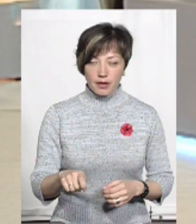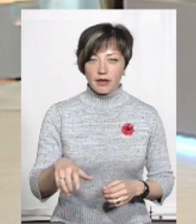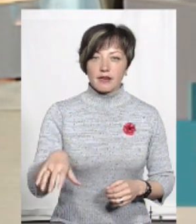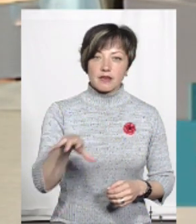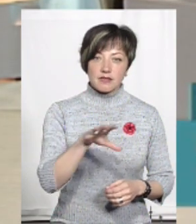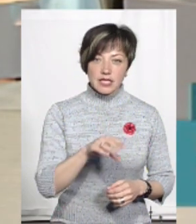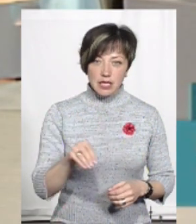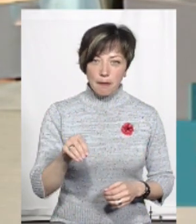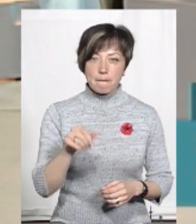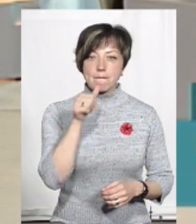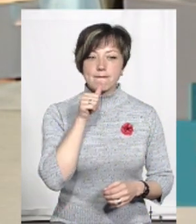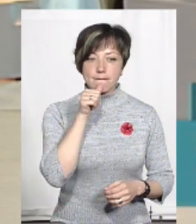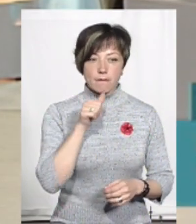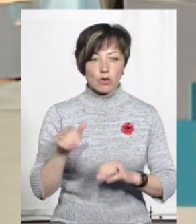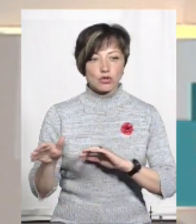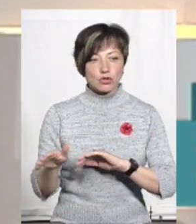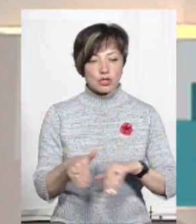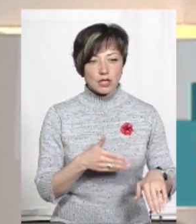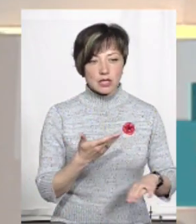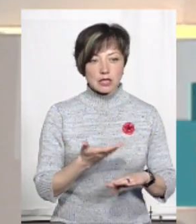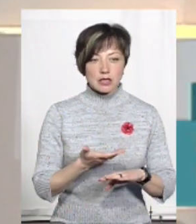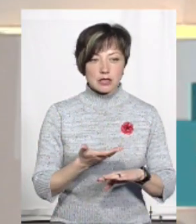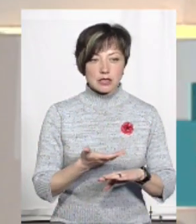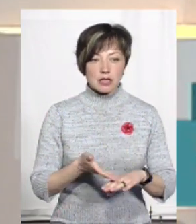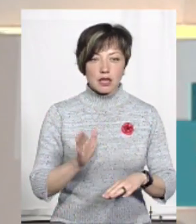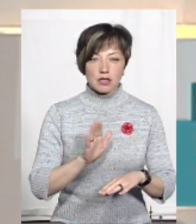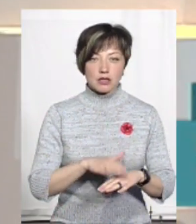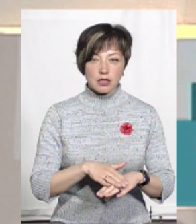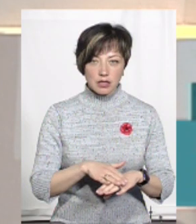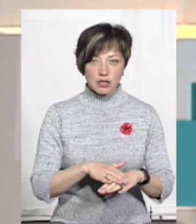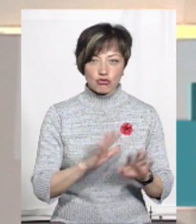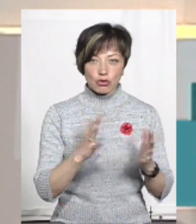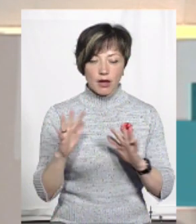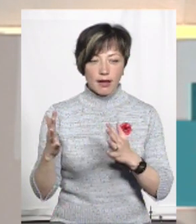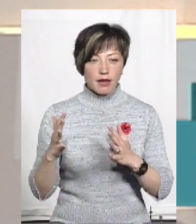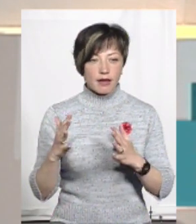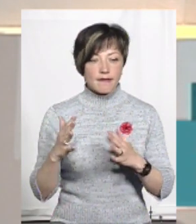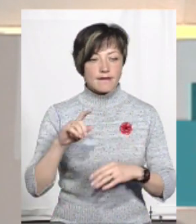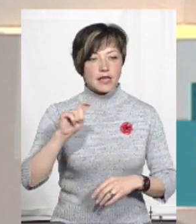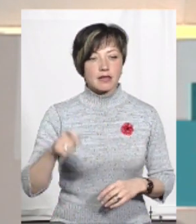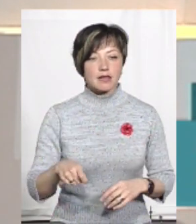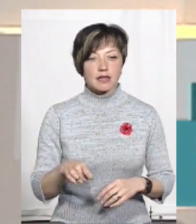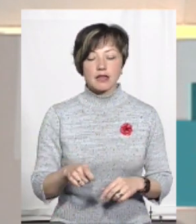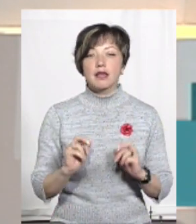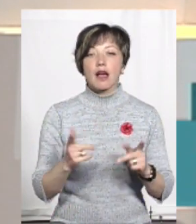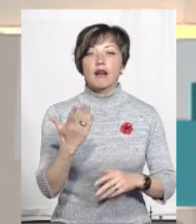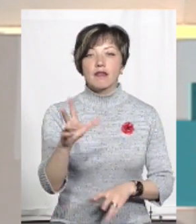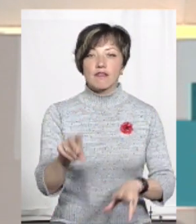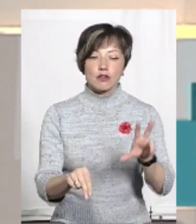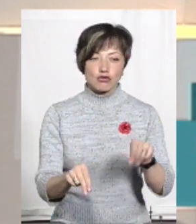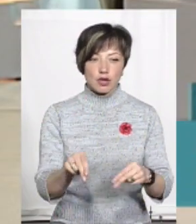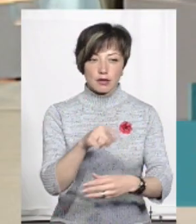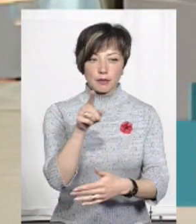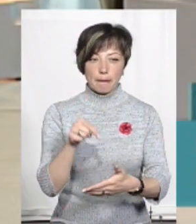Вони всі пройшли нелегкі шляхи війни. І як ви вважаєте, запитання до